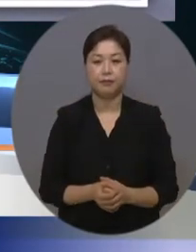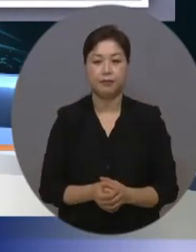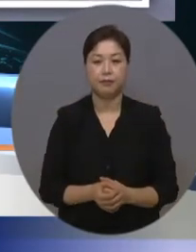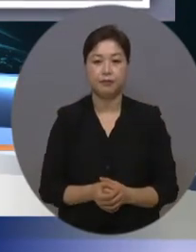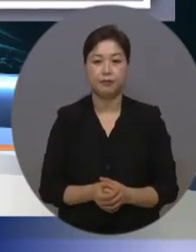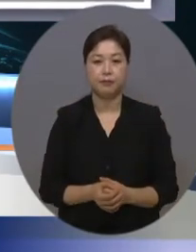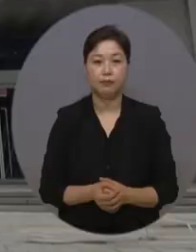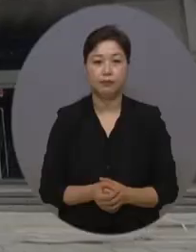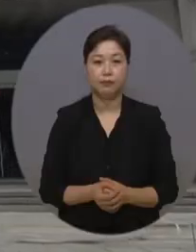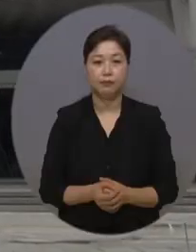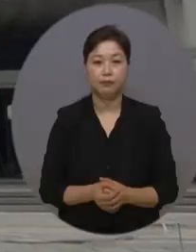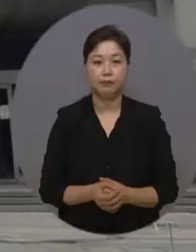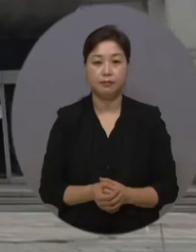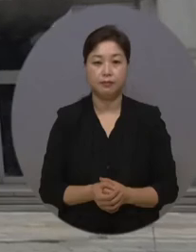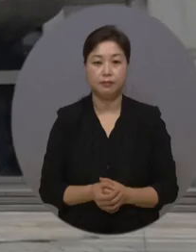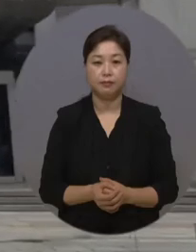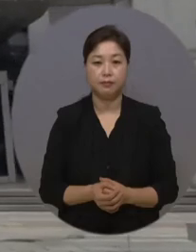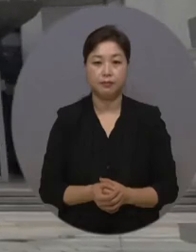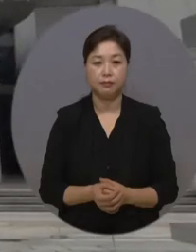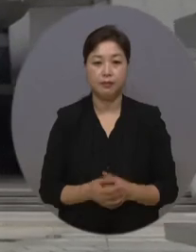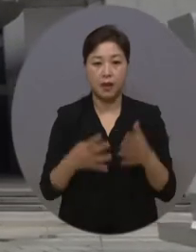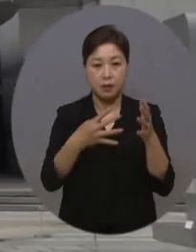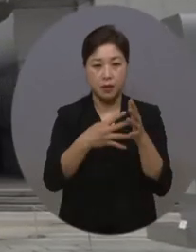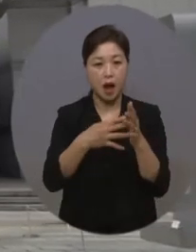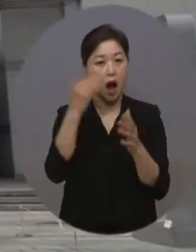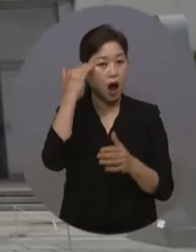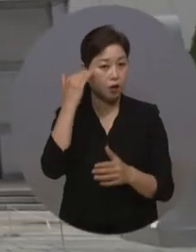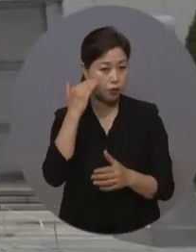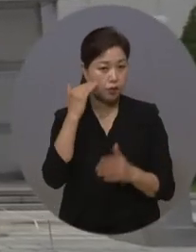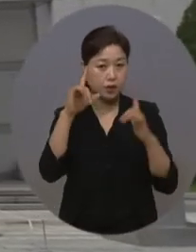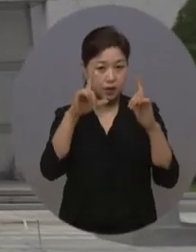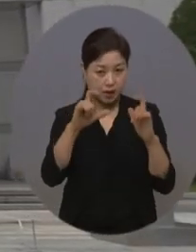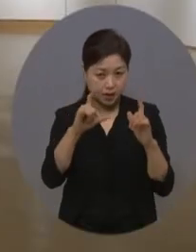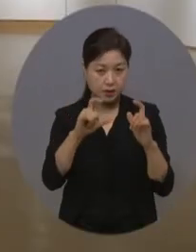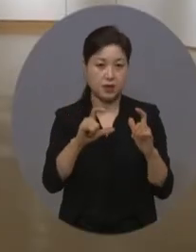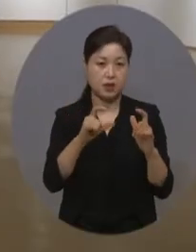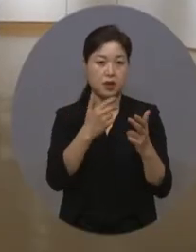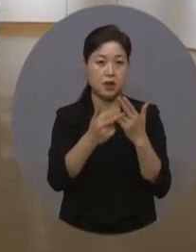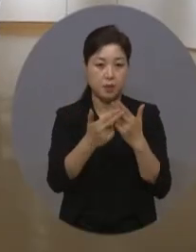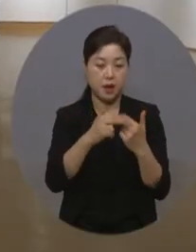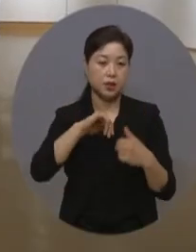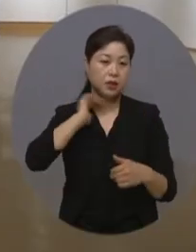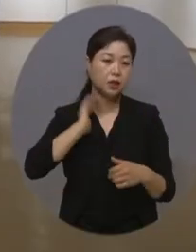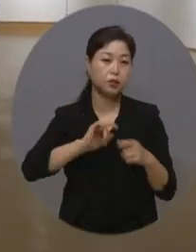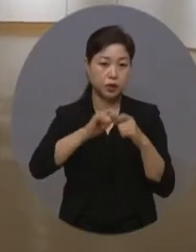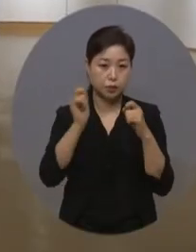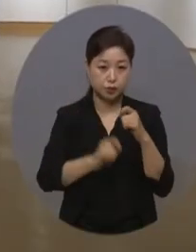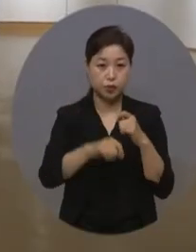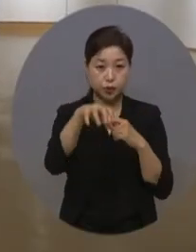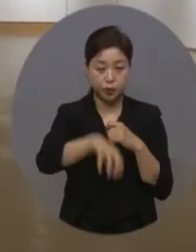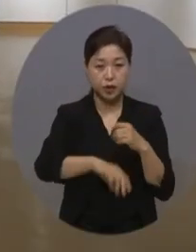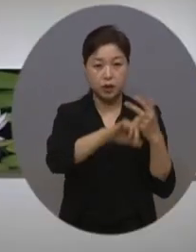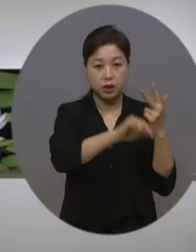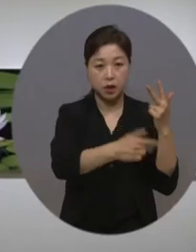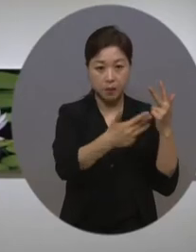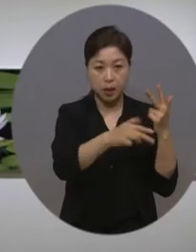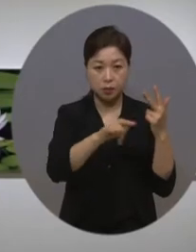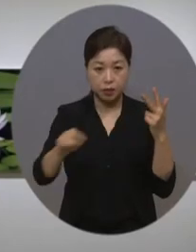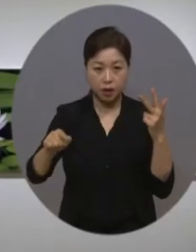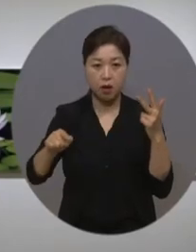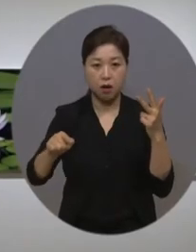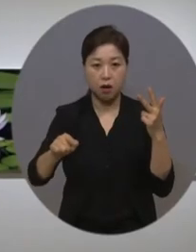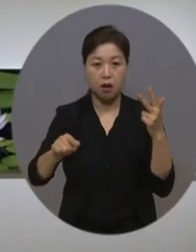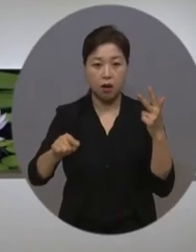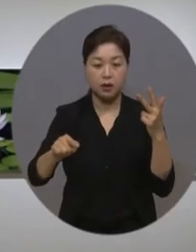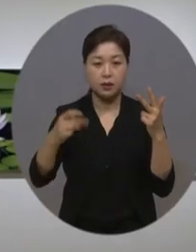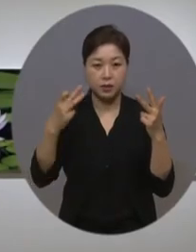보도합니다. 사단법인 한국사진작가협회 의정부 지부는 지난 8일부터 13일까지 의정부 예술의